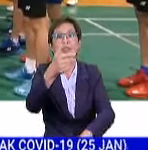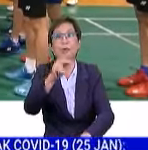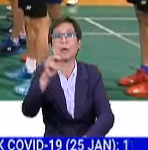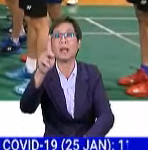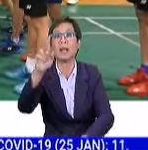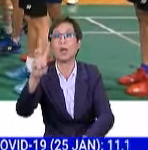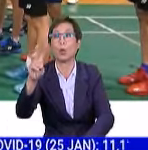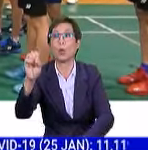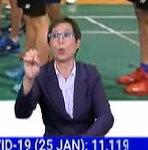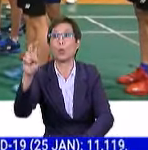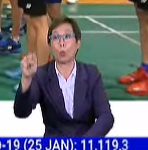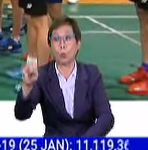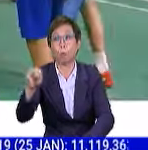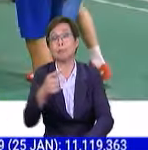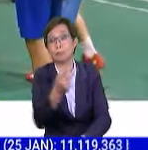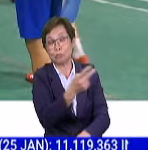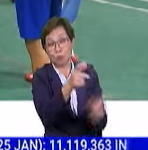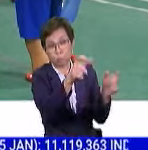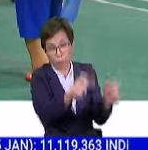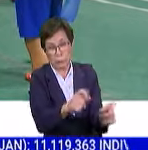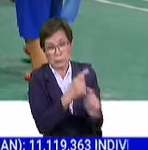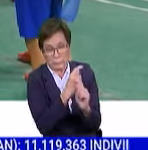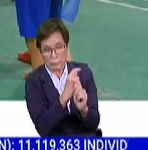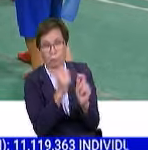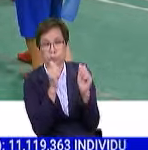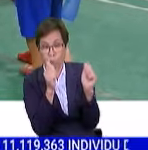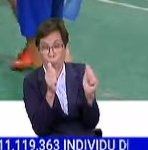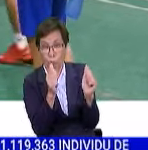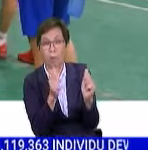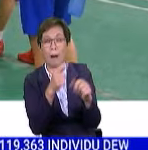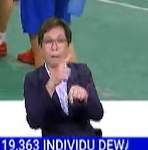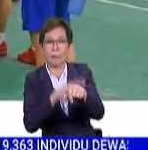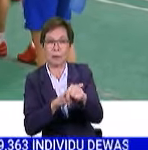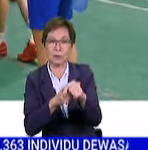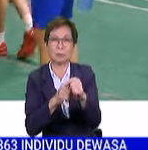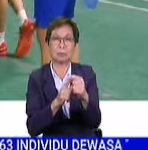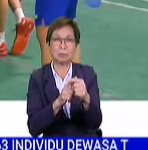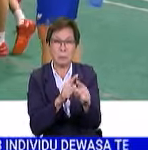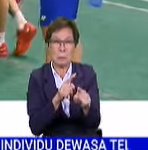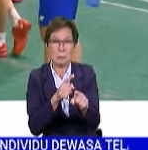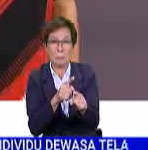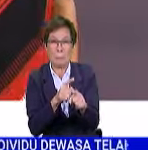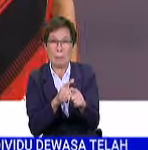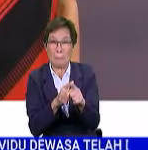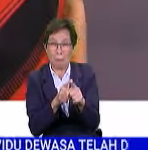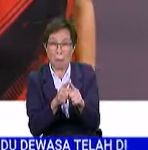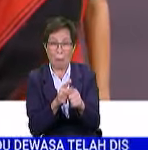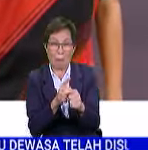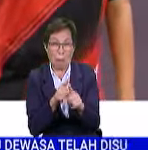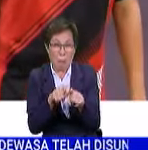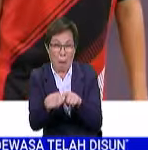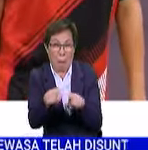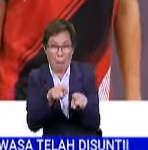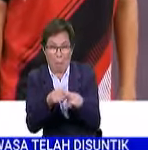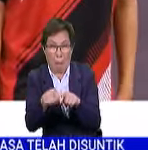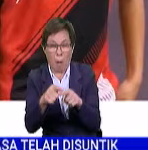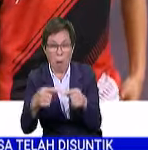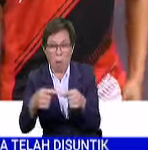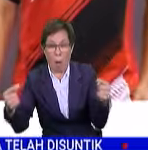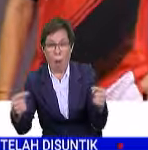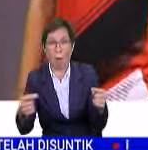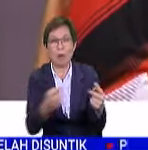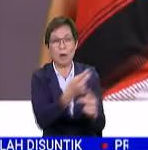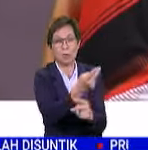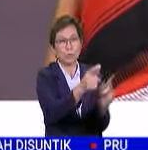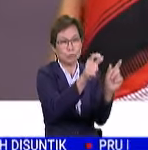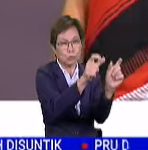Woon, biarpun mereka mampu bertahan dengan baik ketika berdepan asakan pihak lawan. Jelas beliau, biarpun pasangan